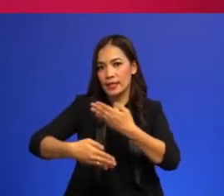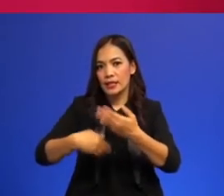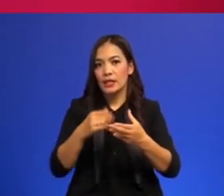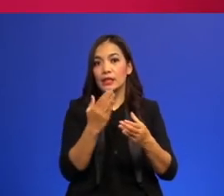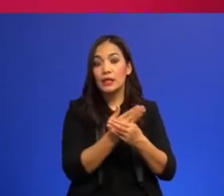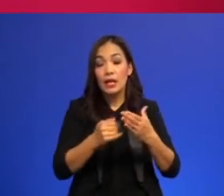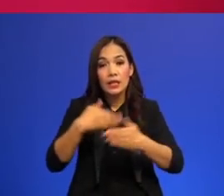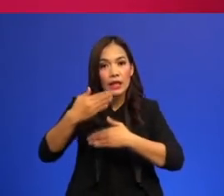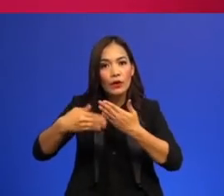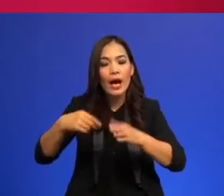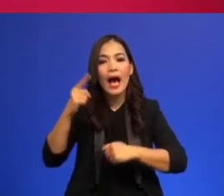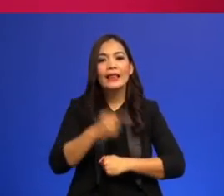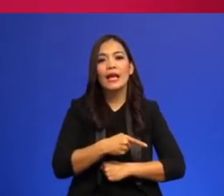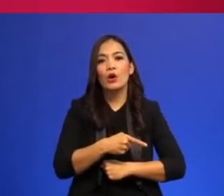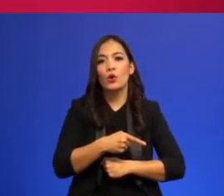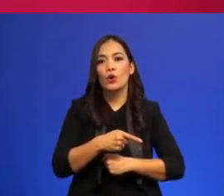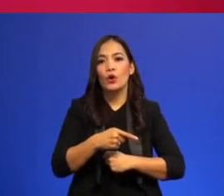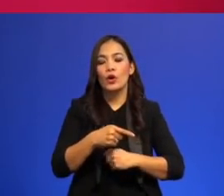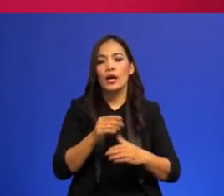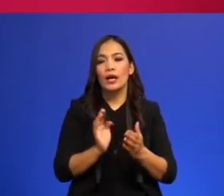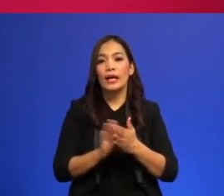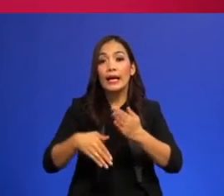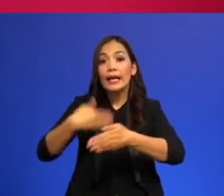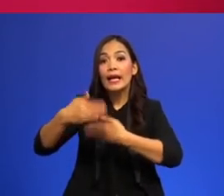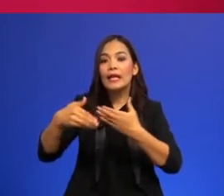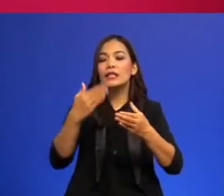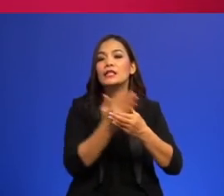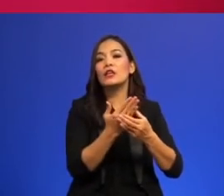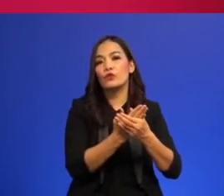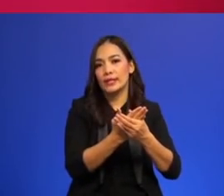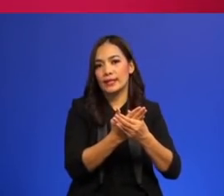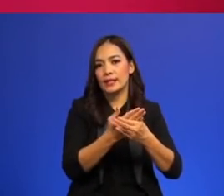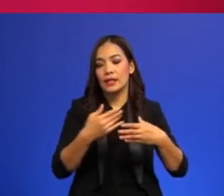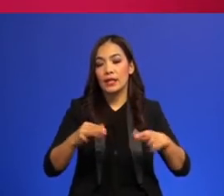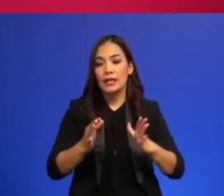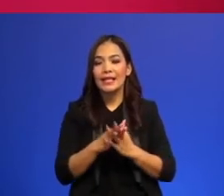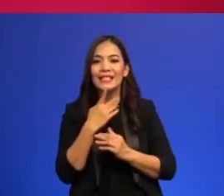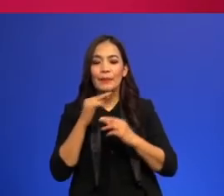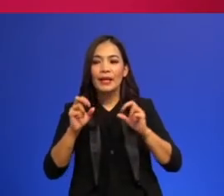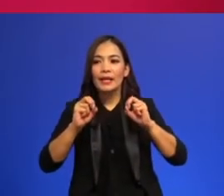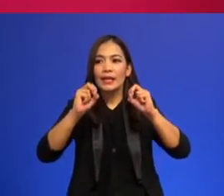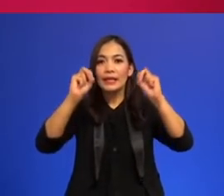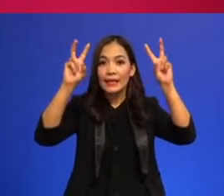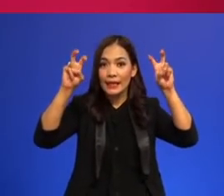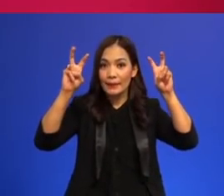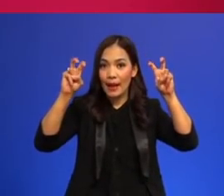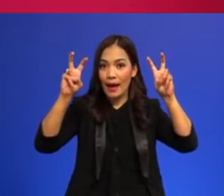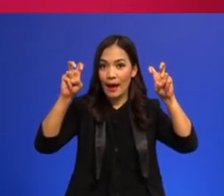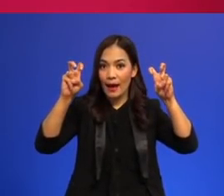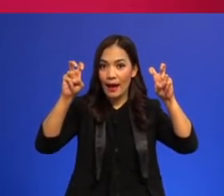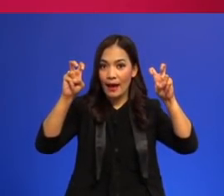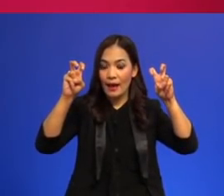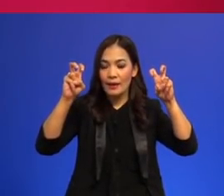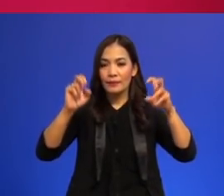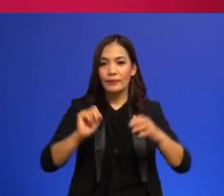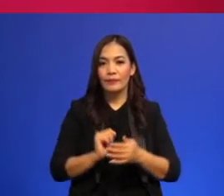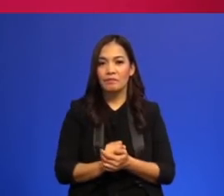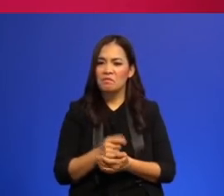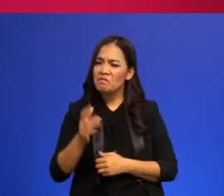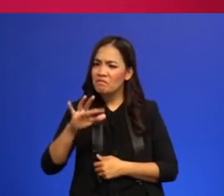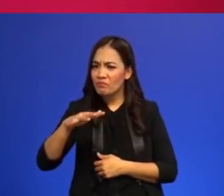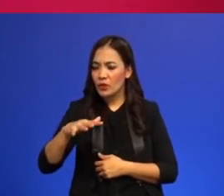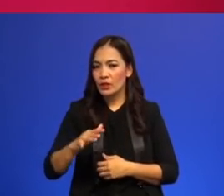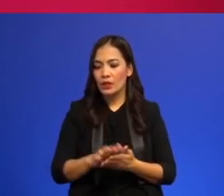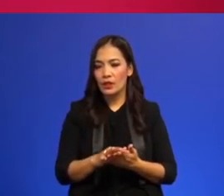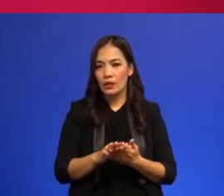Sandwich generation atau generasi sandwich. Ini hanya istilah saja, saudara. Mungkin